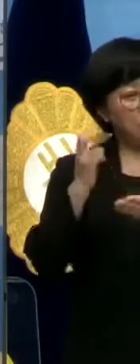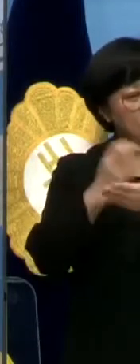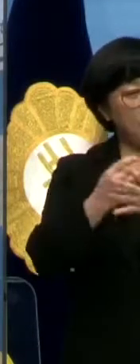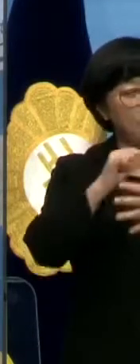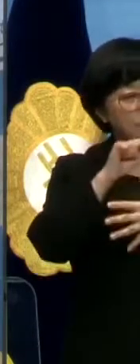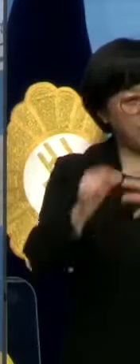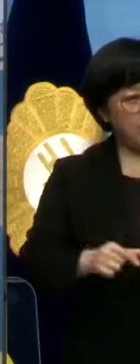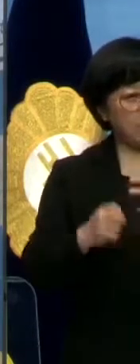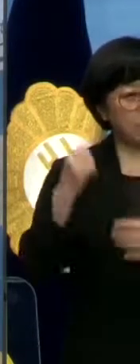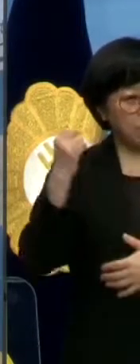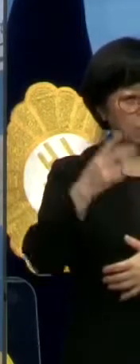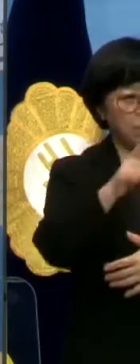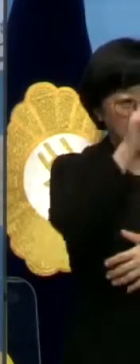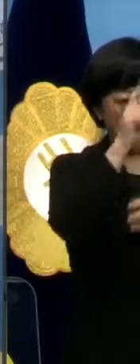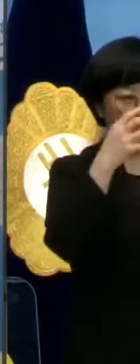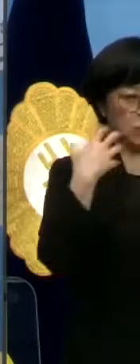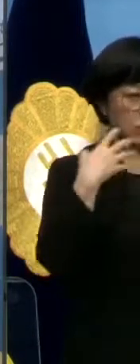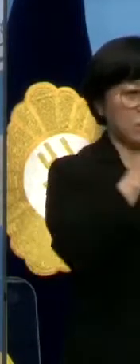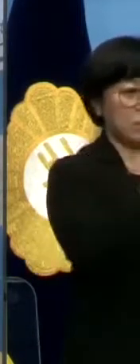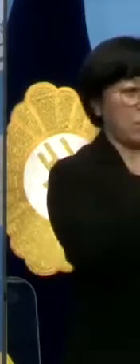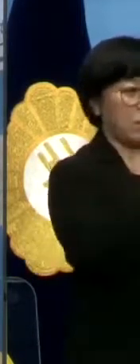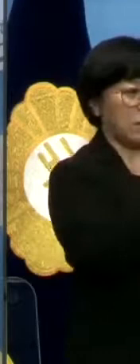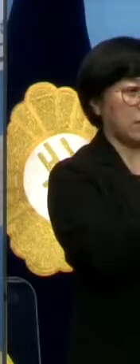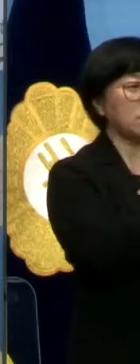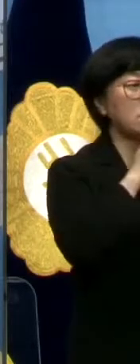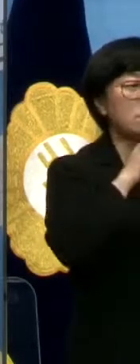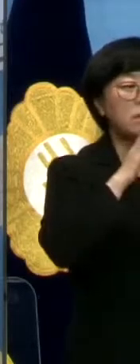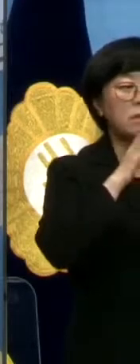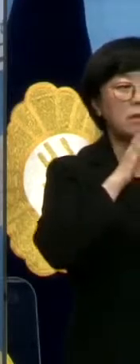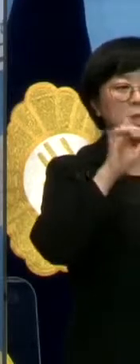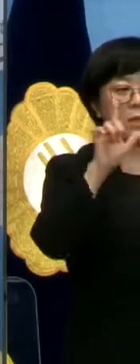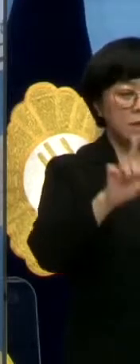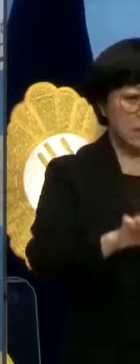법안은 물론 정부 여당의 진정성 있는